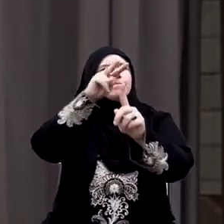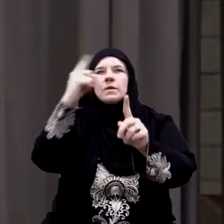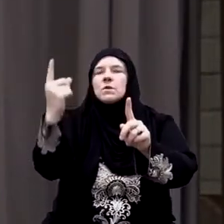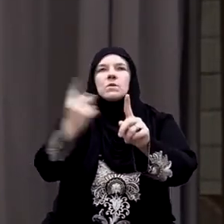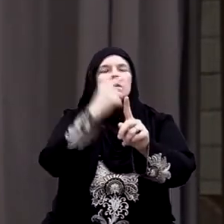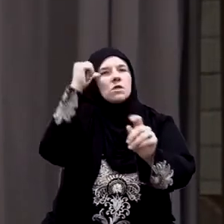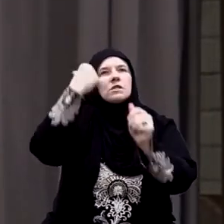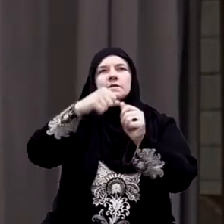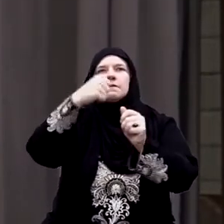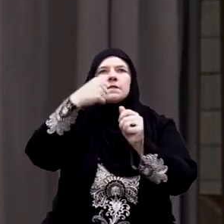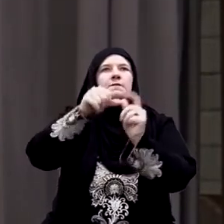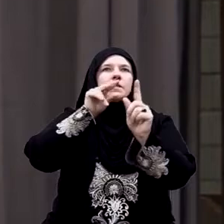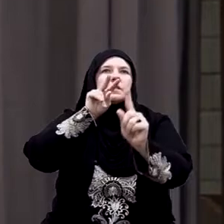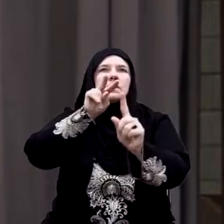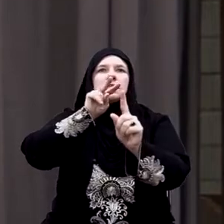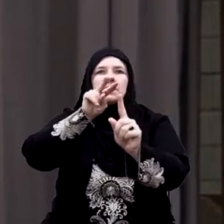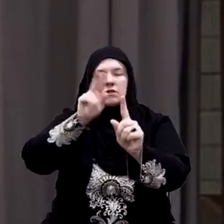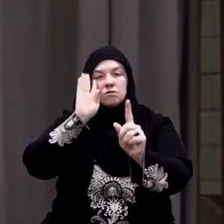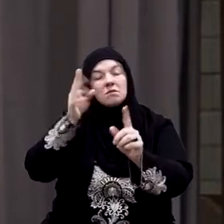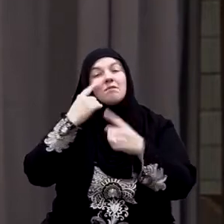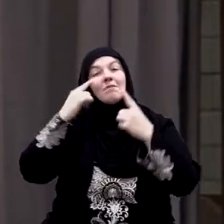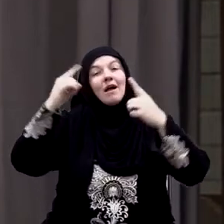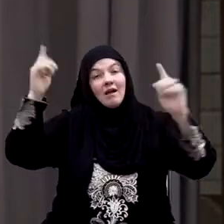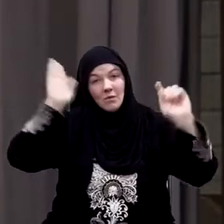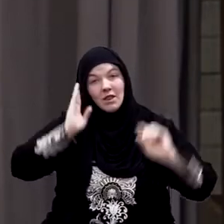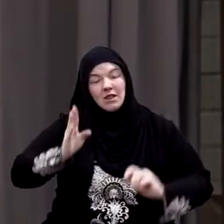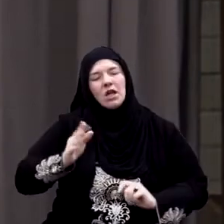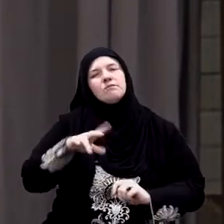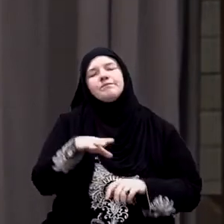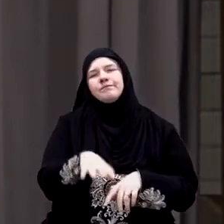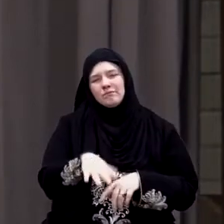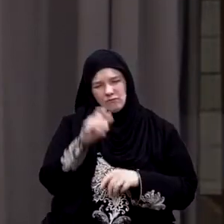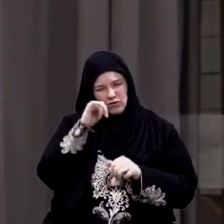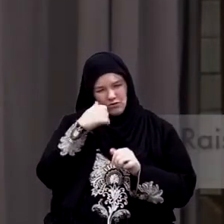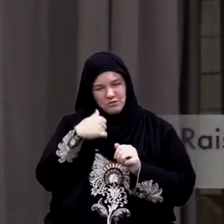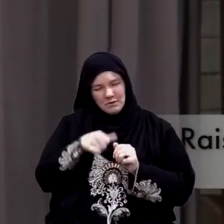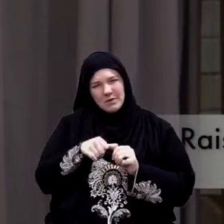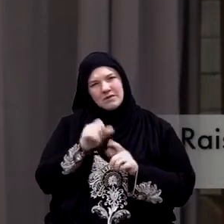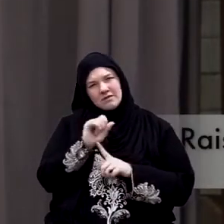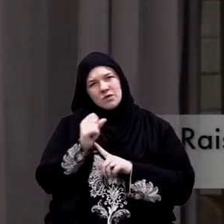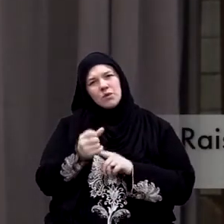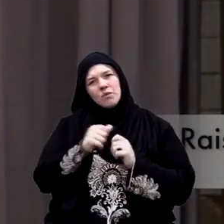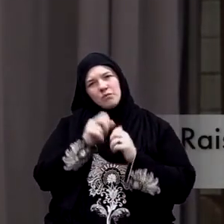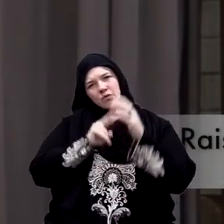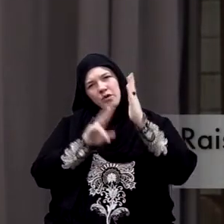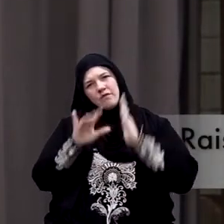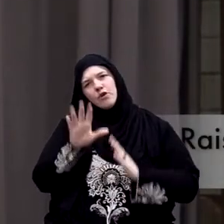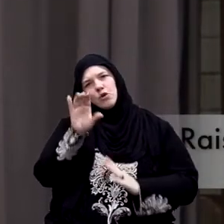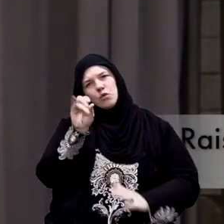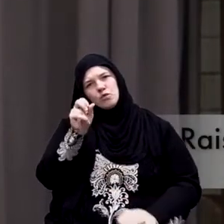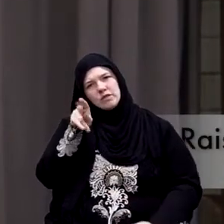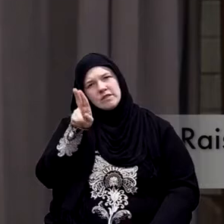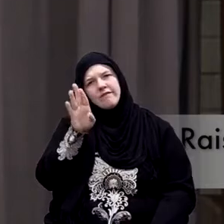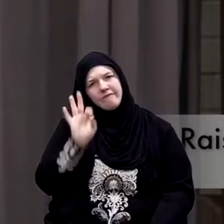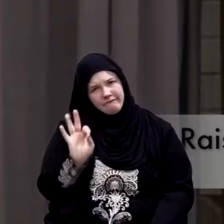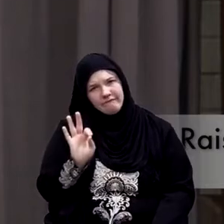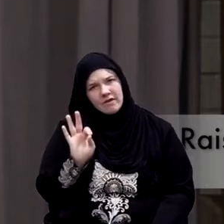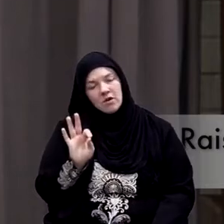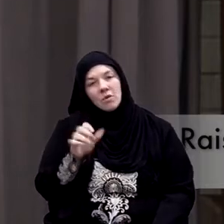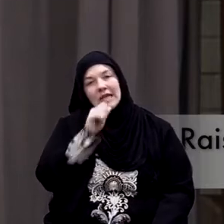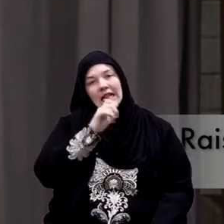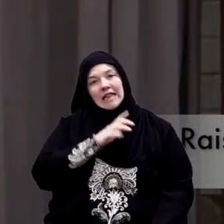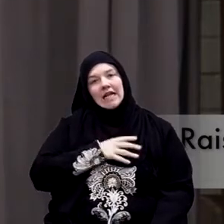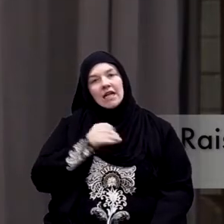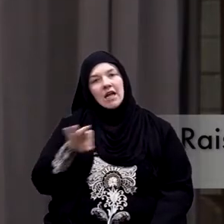your eyes. Do you remember the situation with Prophet Yusuf عليه السلام, when the lady of the